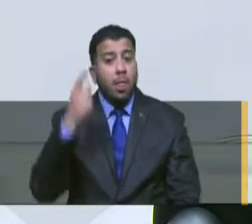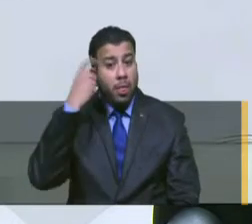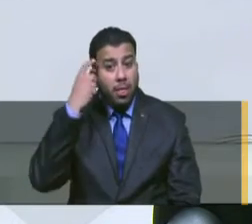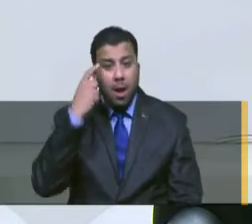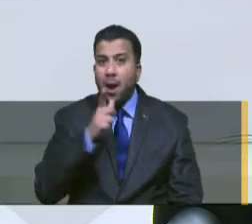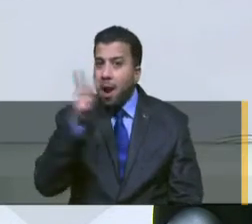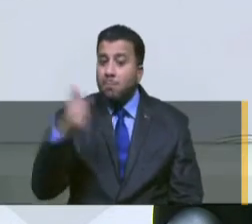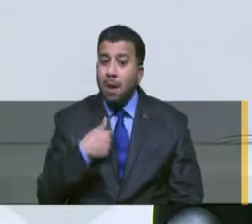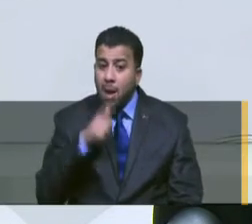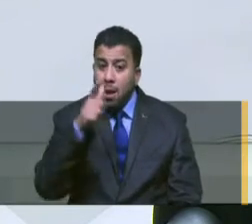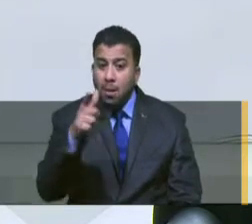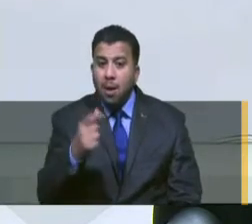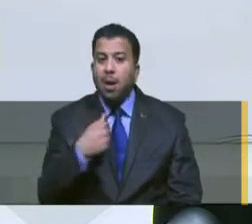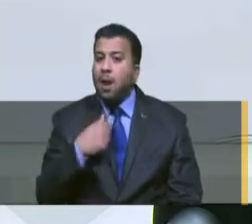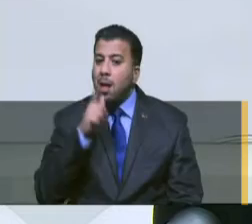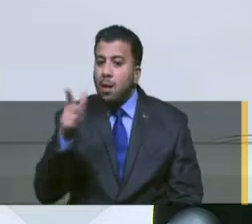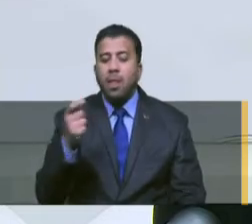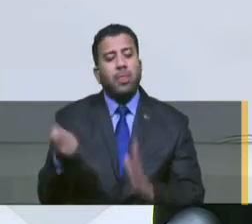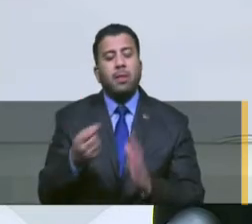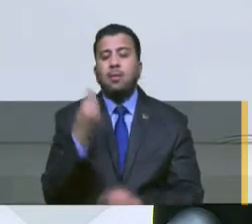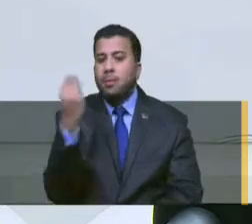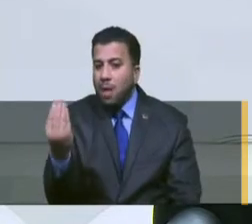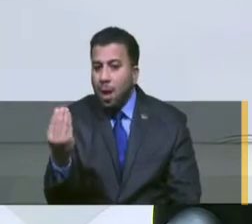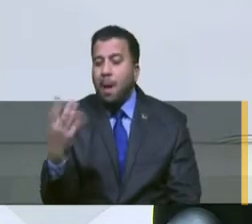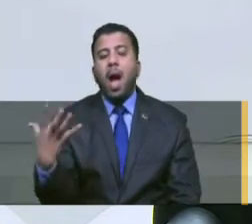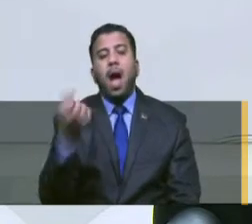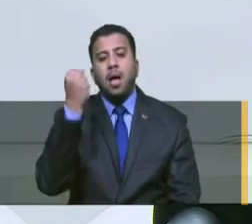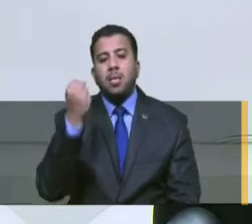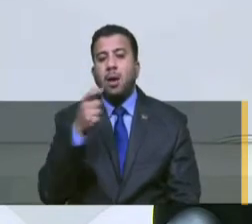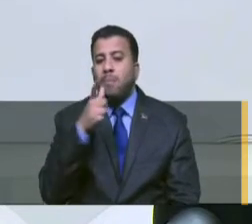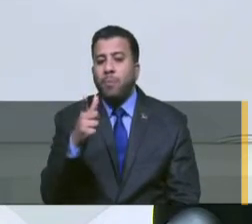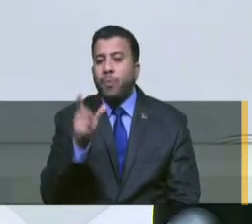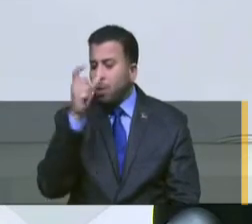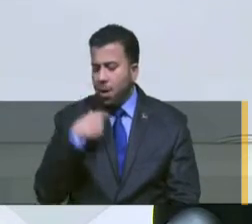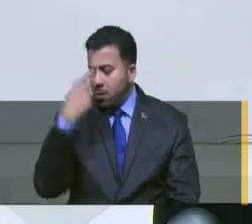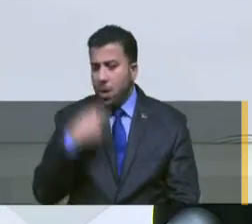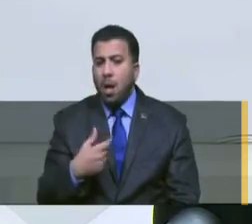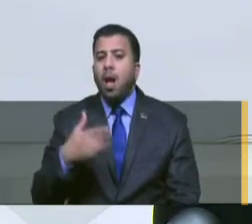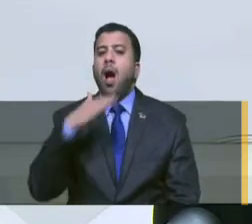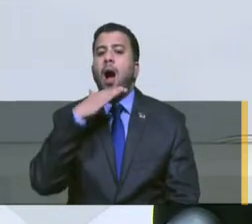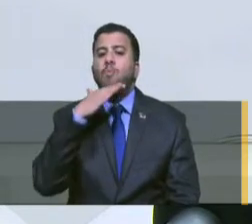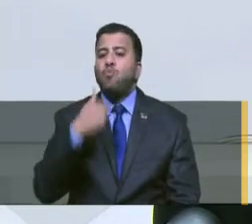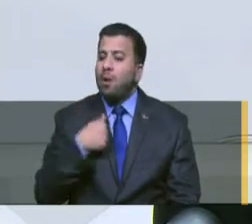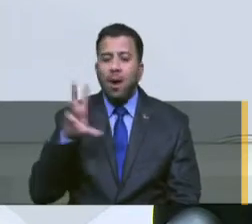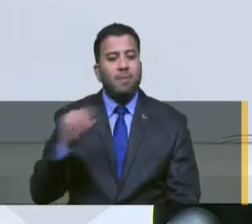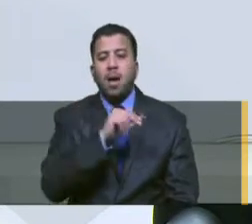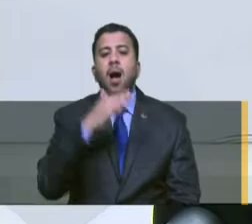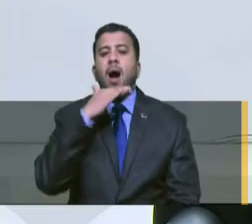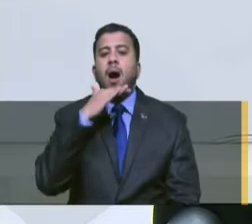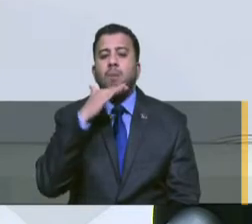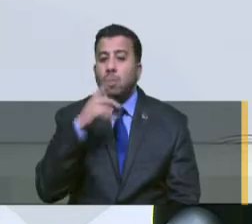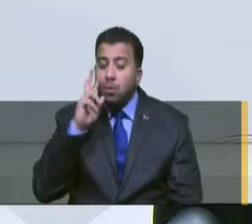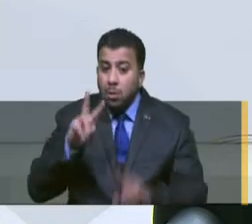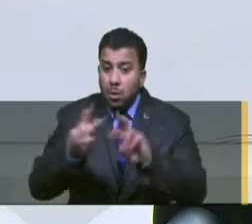تذكرني أنا. يطلب منك طلب خاص واحد كأبوكم جميعا، تحط